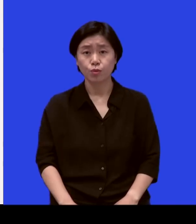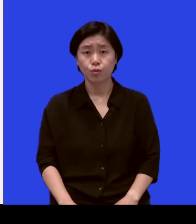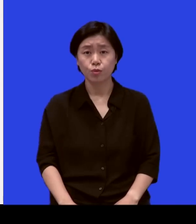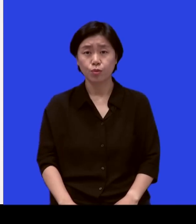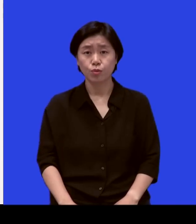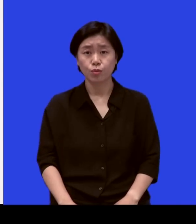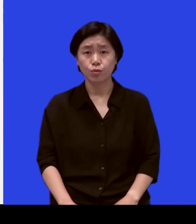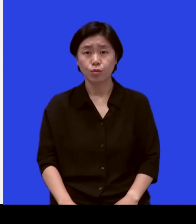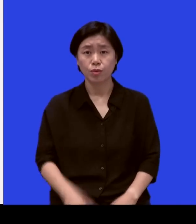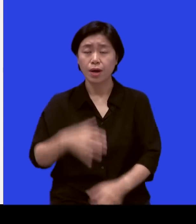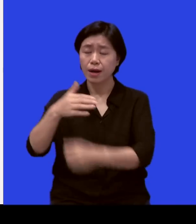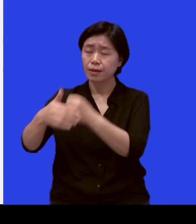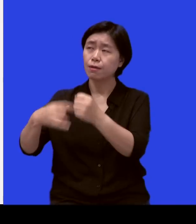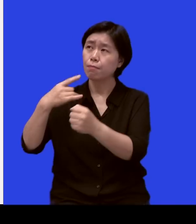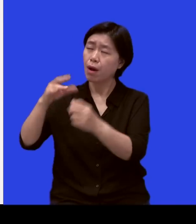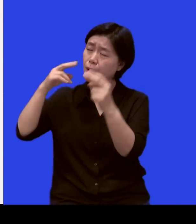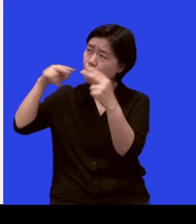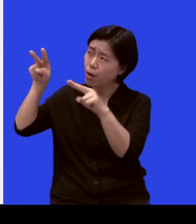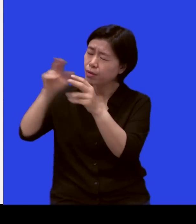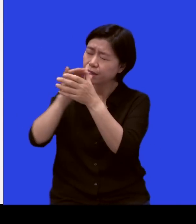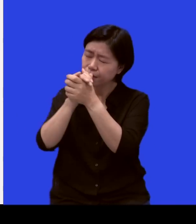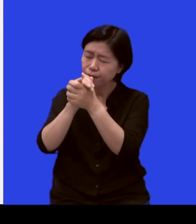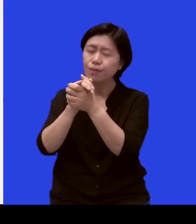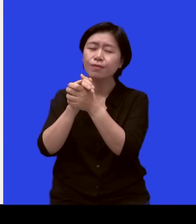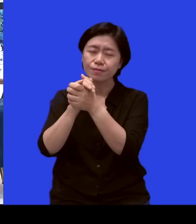딱 하늘만님만 보는 거고 기도했어요.